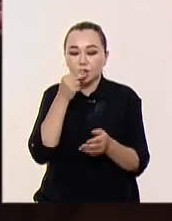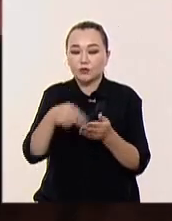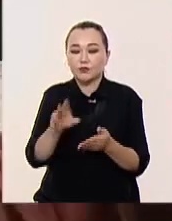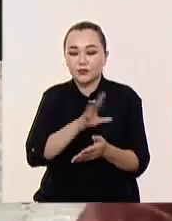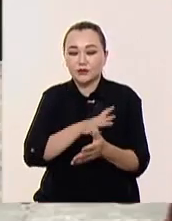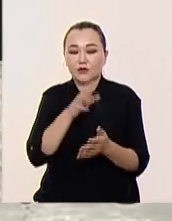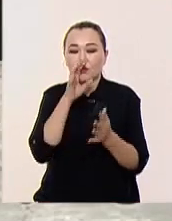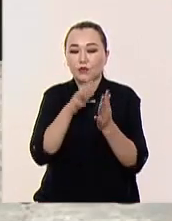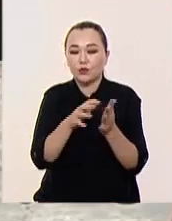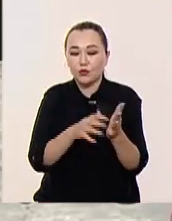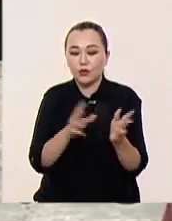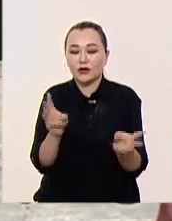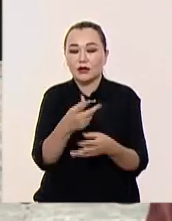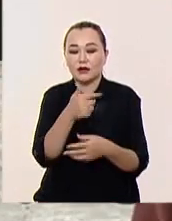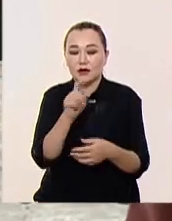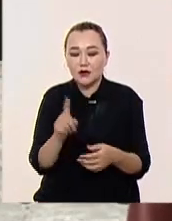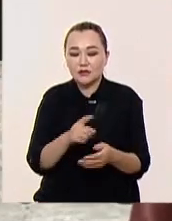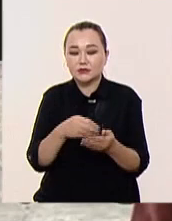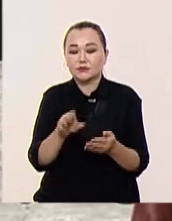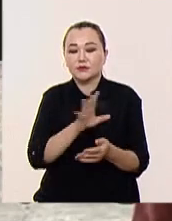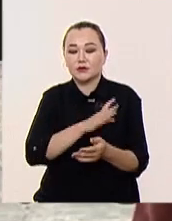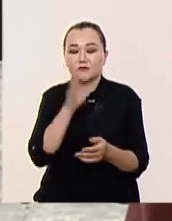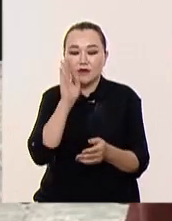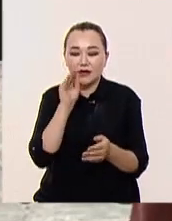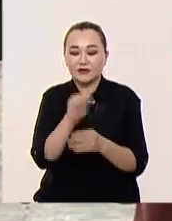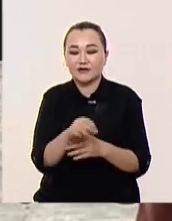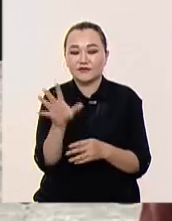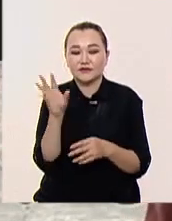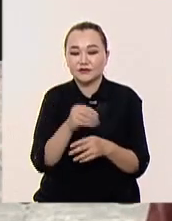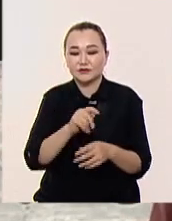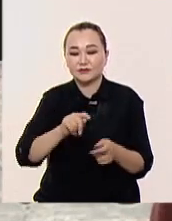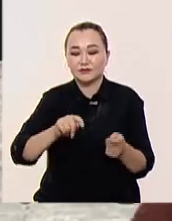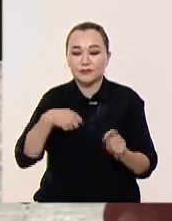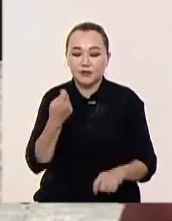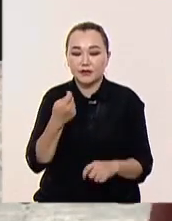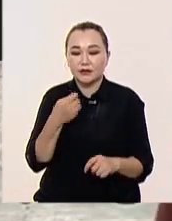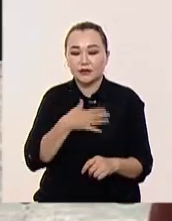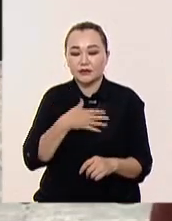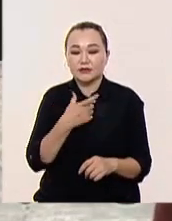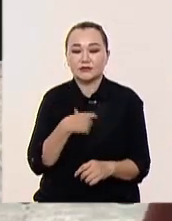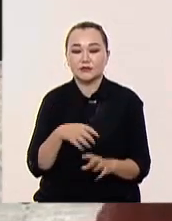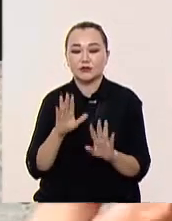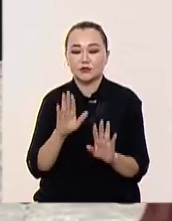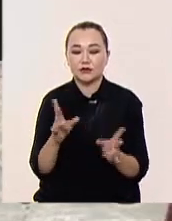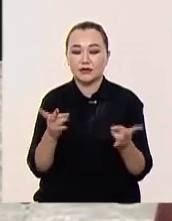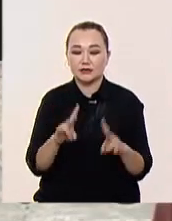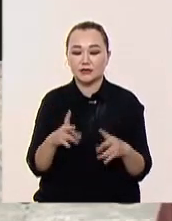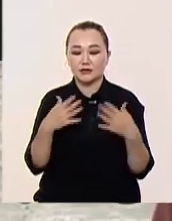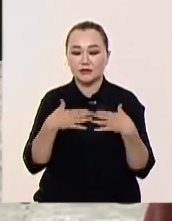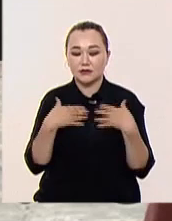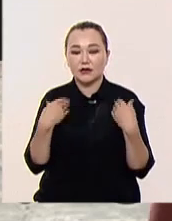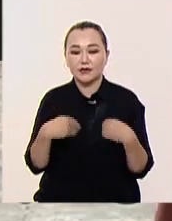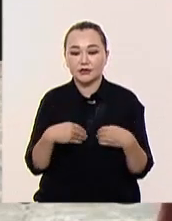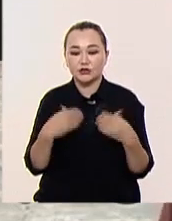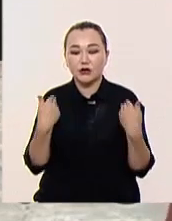кетті, көміріміз кетті, газ орнатқанбыз, су орнатқанбыз, бәрі де кетті. Құр өзіміз ғана қалдық. Осы киген